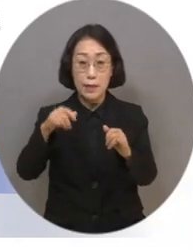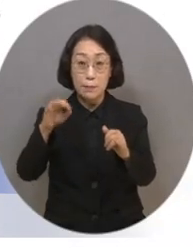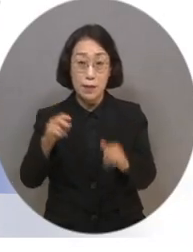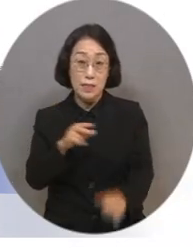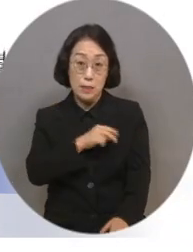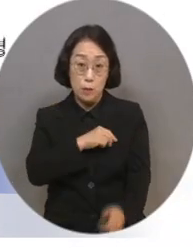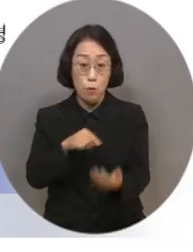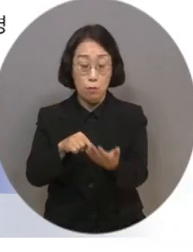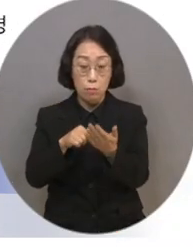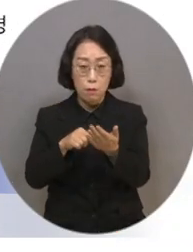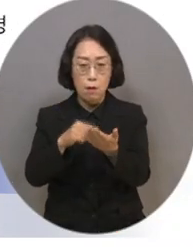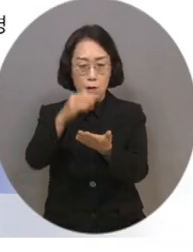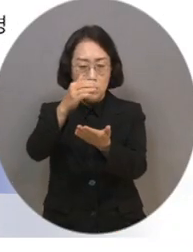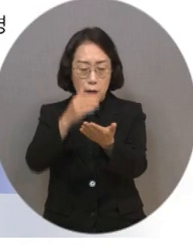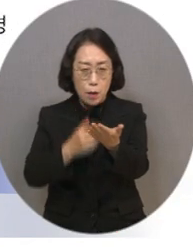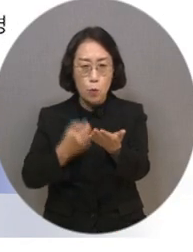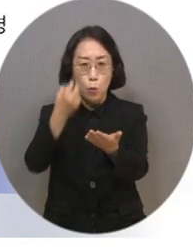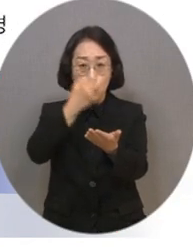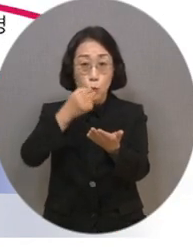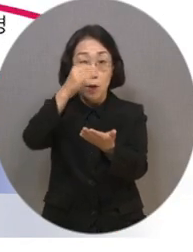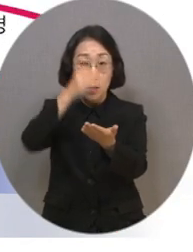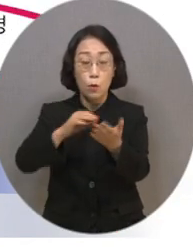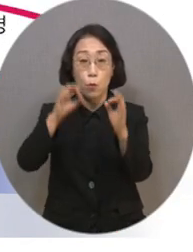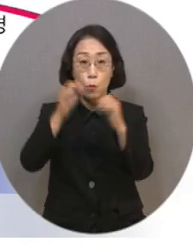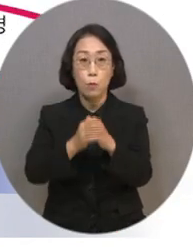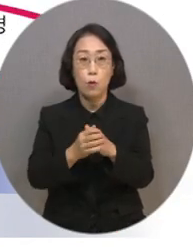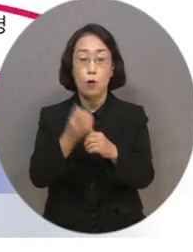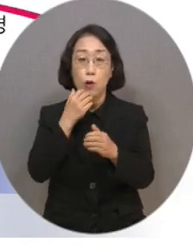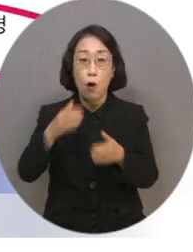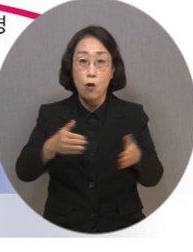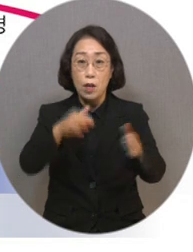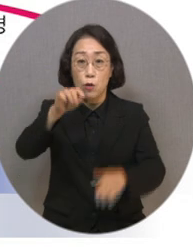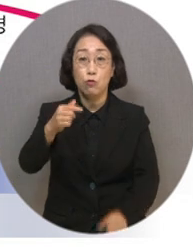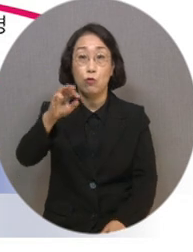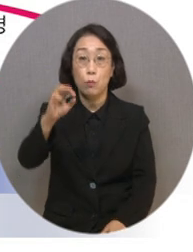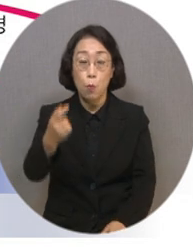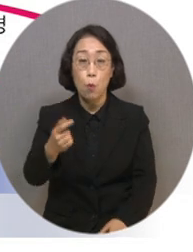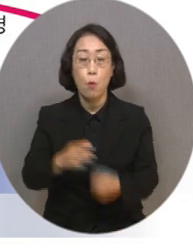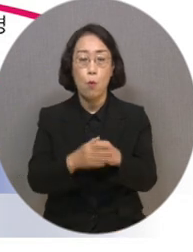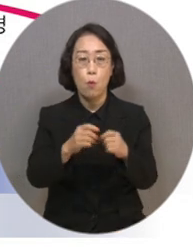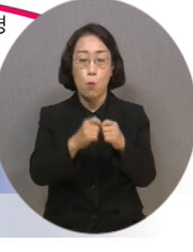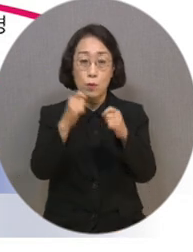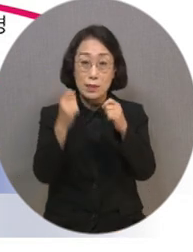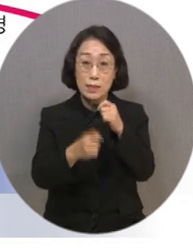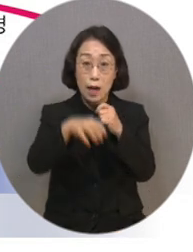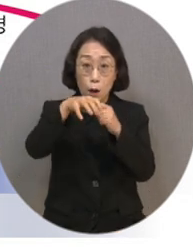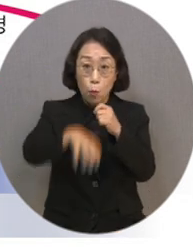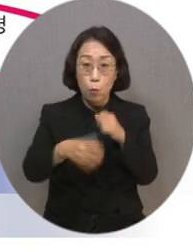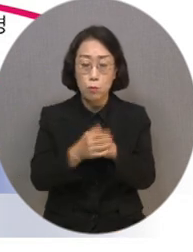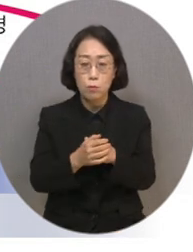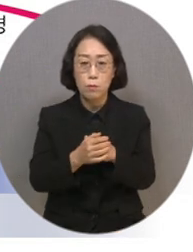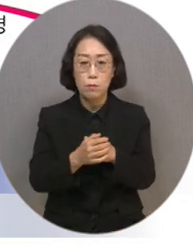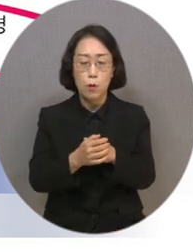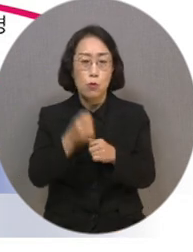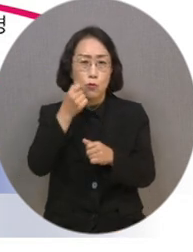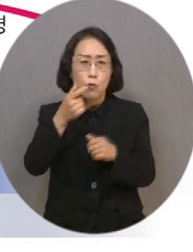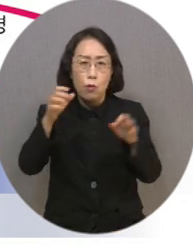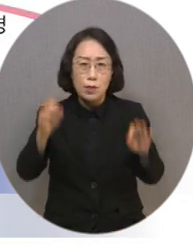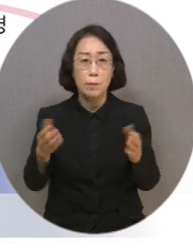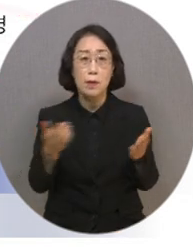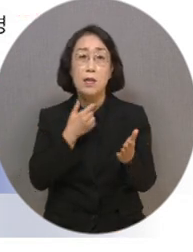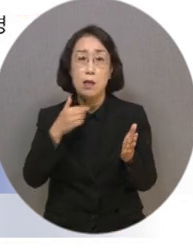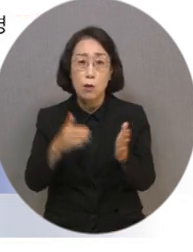공단으로부터 받은 자료에 따르면 경기 군포 의왕 지사는 반년 경력의 직원 한 명이